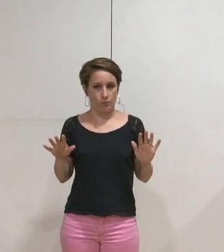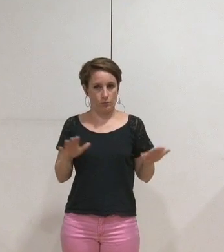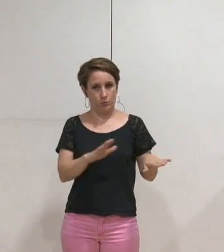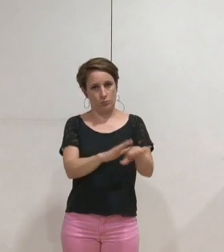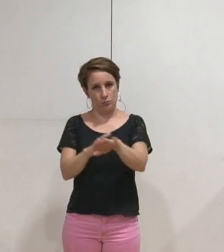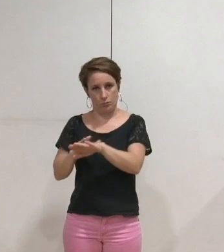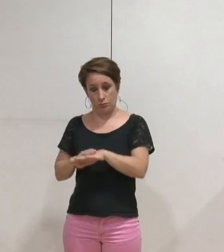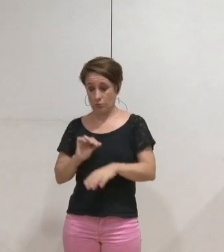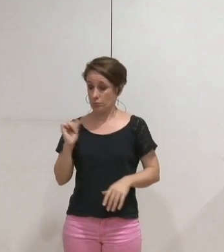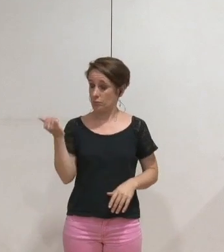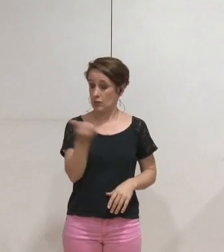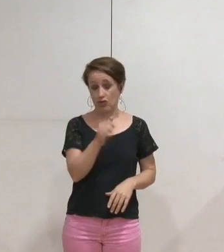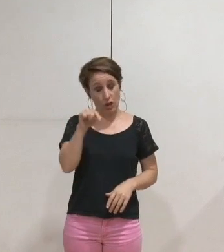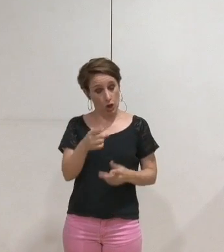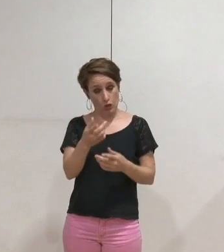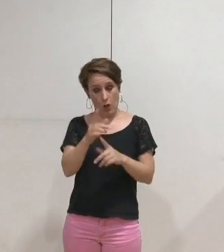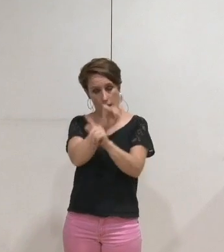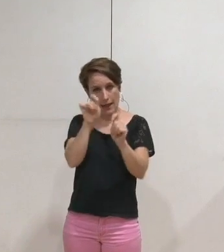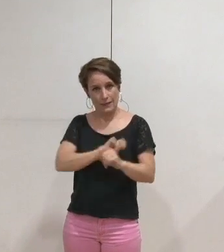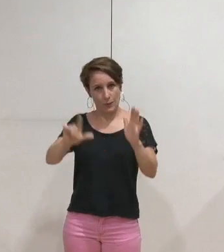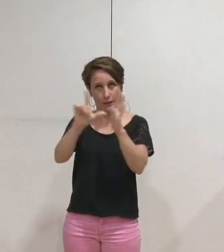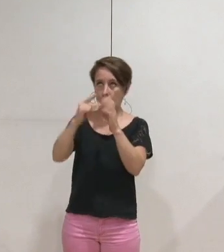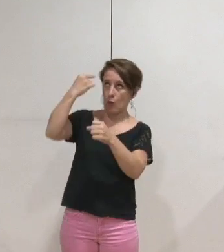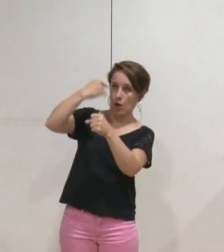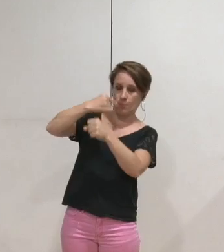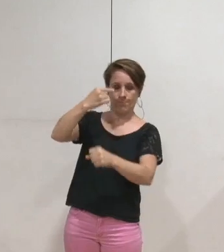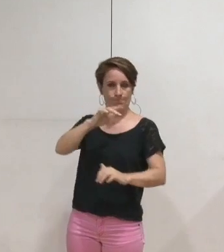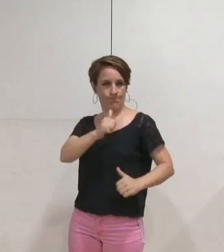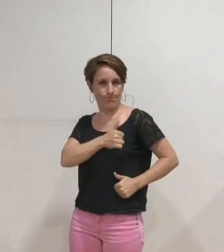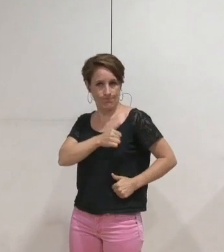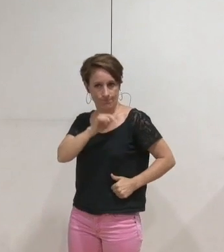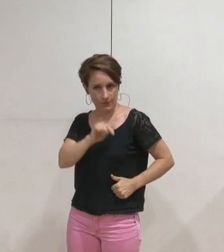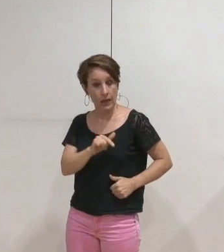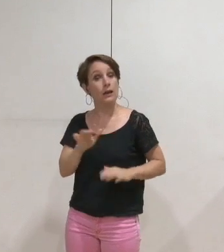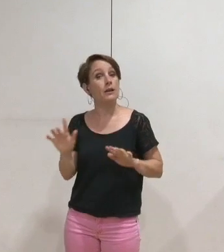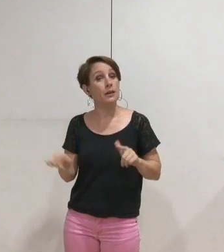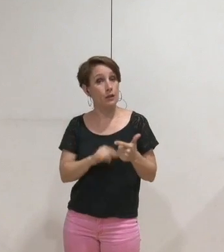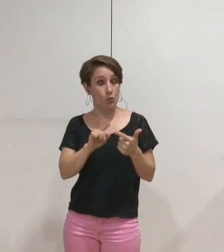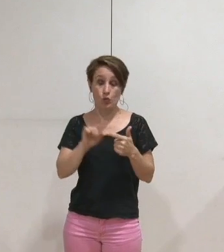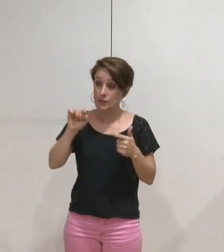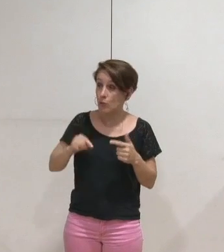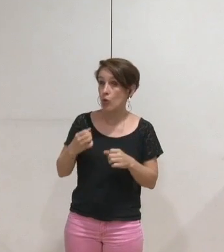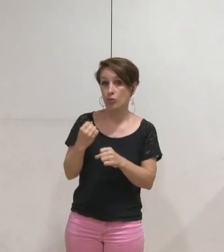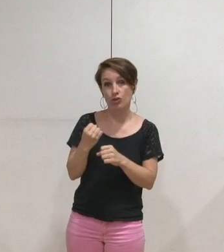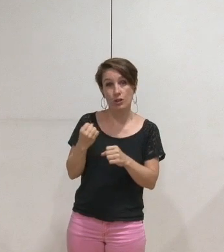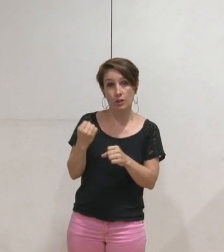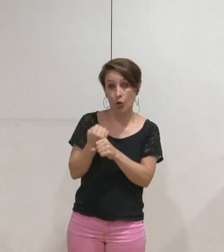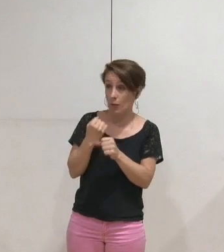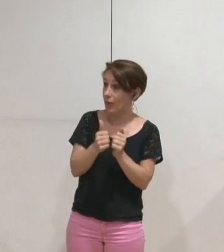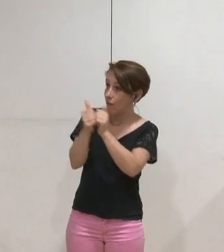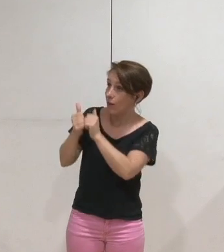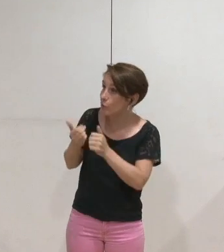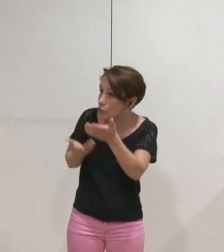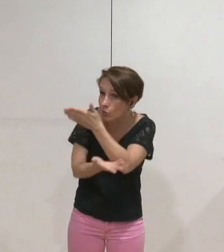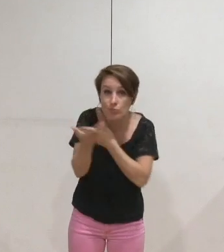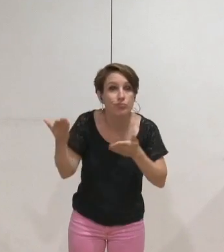les responsabilités que lui confie la loi deuxièmement agir en con conertation car évidemment nous devons agir à l'espace sur l'espace du